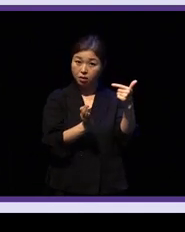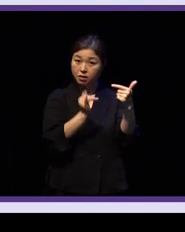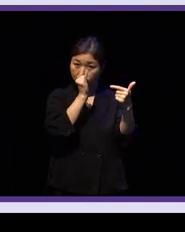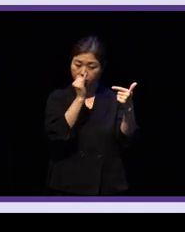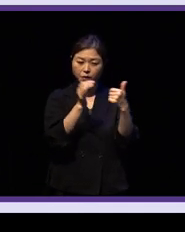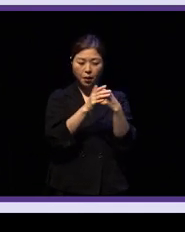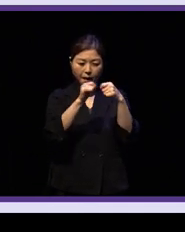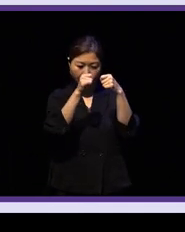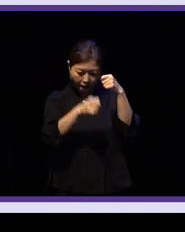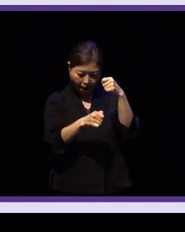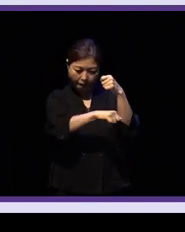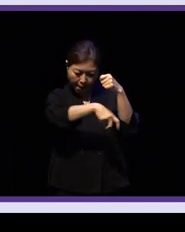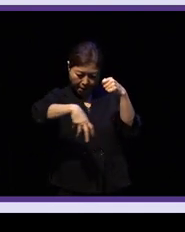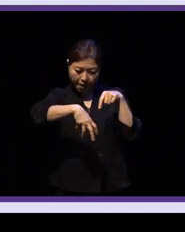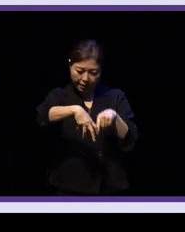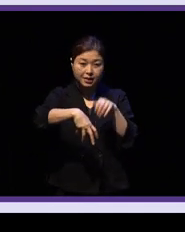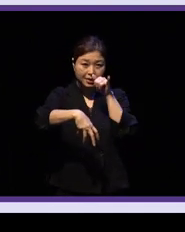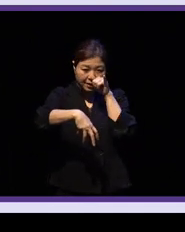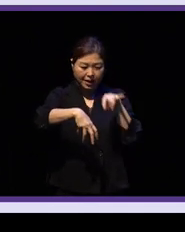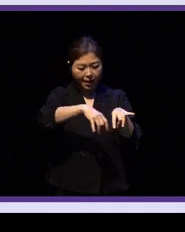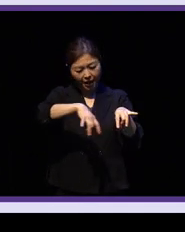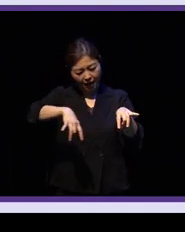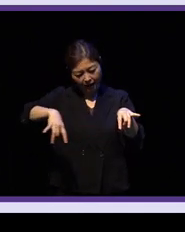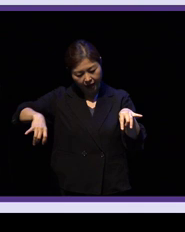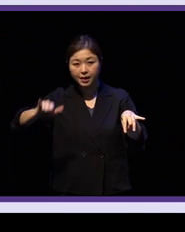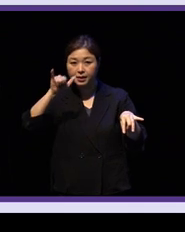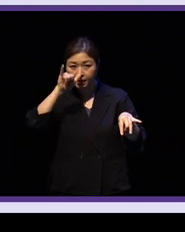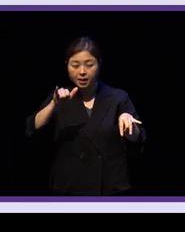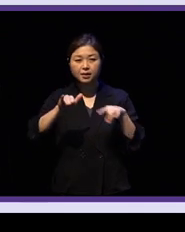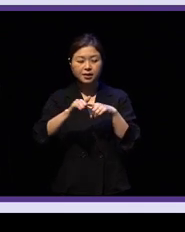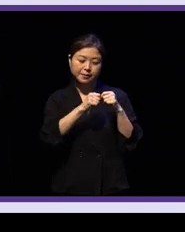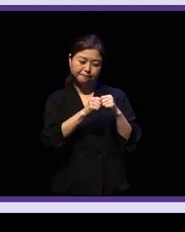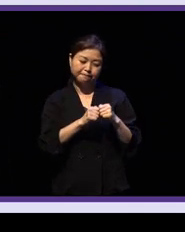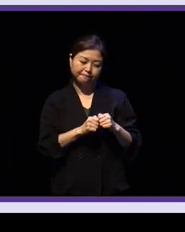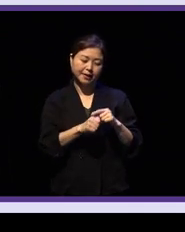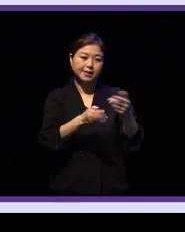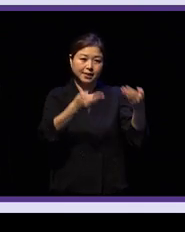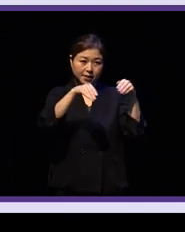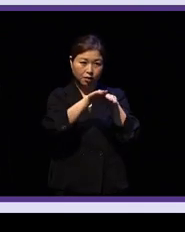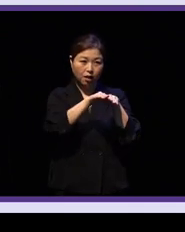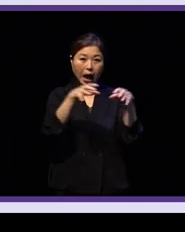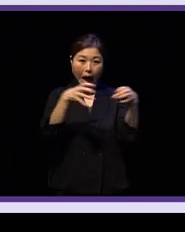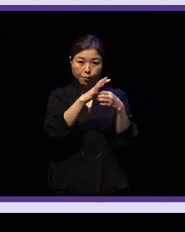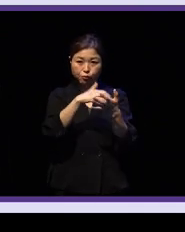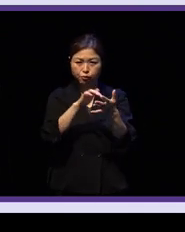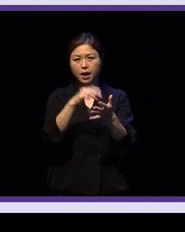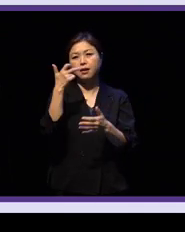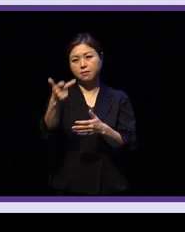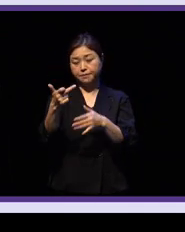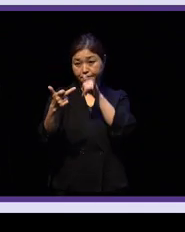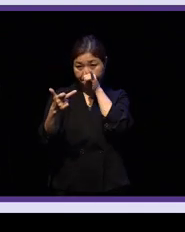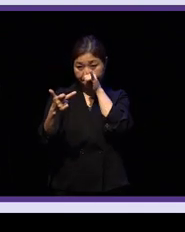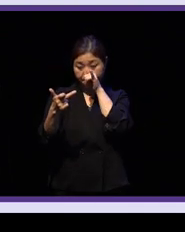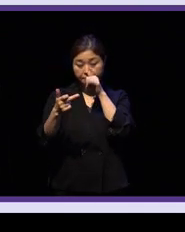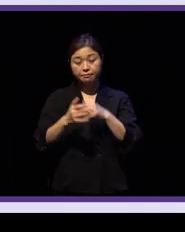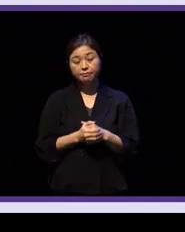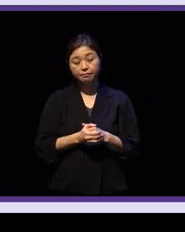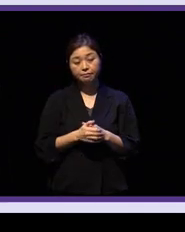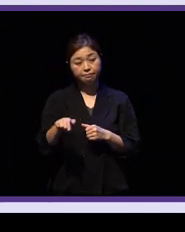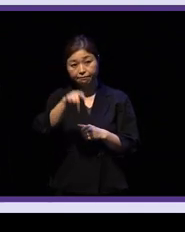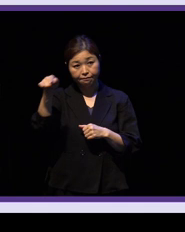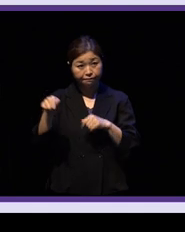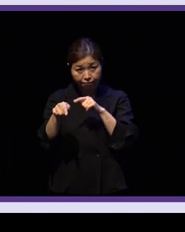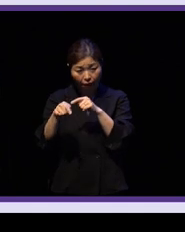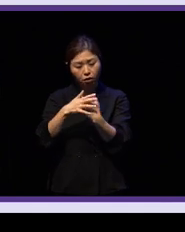세부 유형 각각의 6개 유형 안에 있는 세부 유형시설들 17개가 포진이 되어 있었는데요이